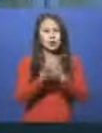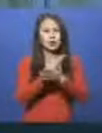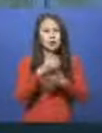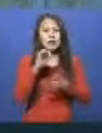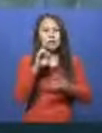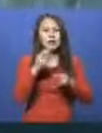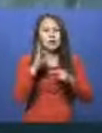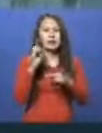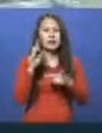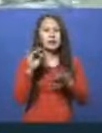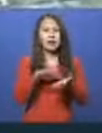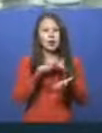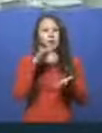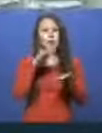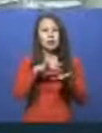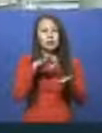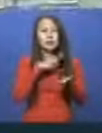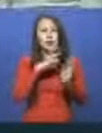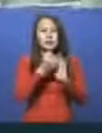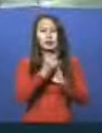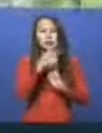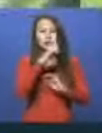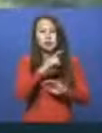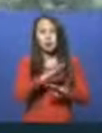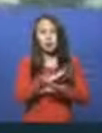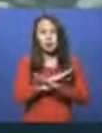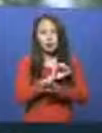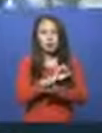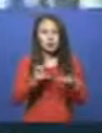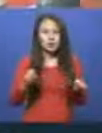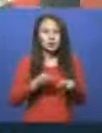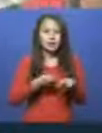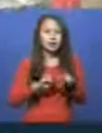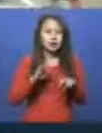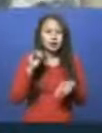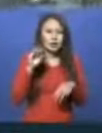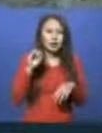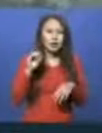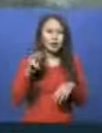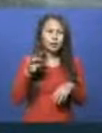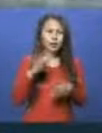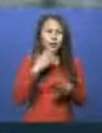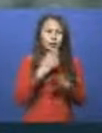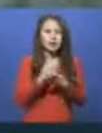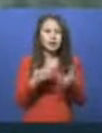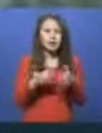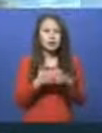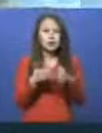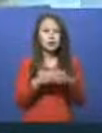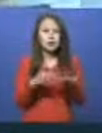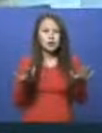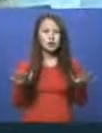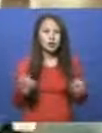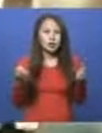Пәкістанның Кветта қаласында бірнеше шабуылдан 13 адам қаза тапты. Ланкестік әрекеттердің бірі елдегі Жамиат Улем Ислам Фазлы партиясы